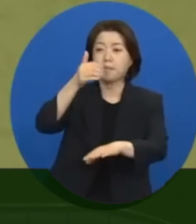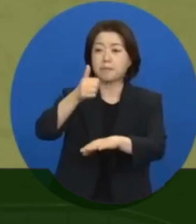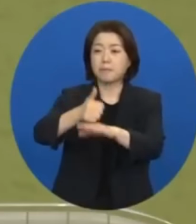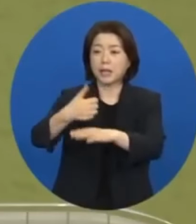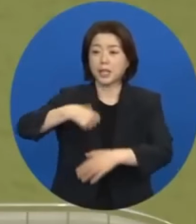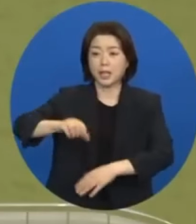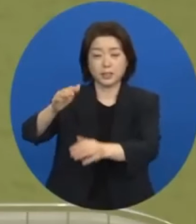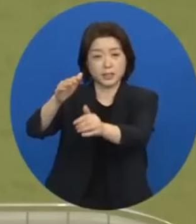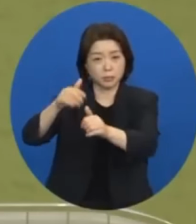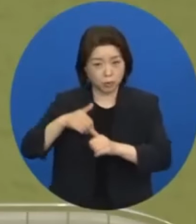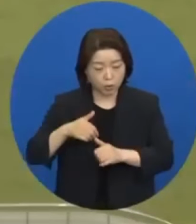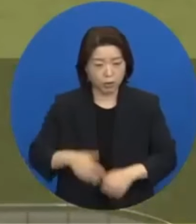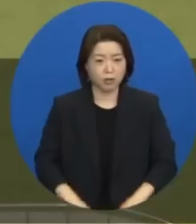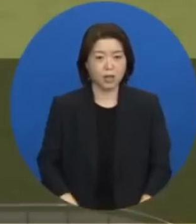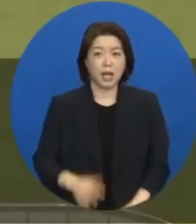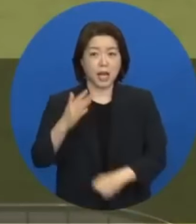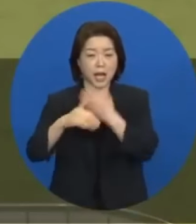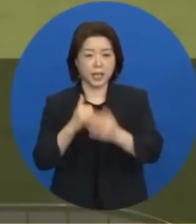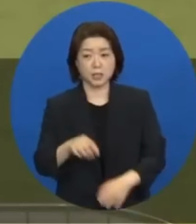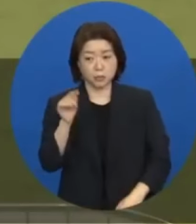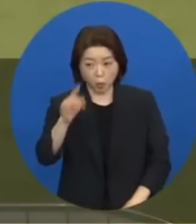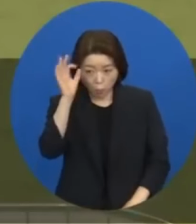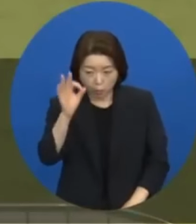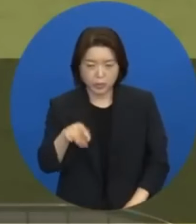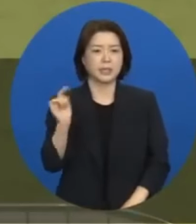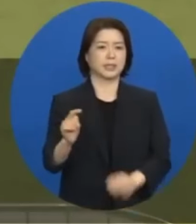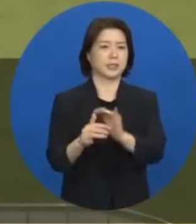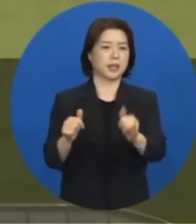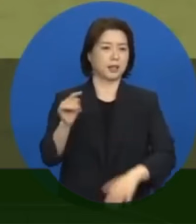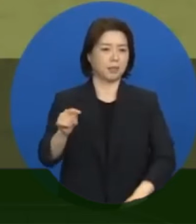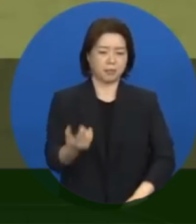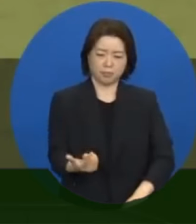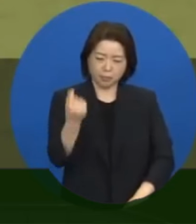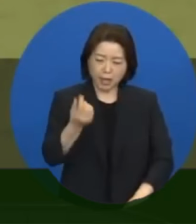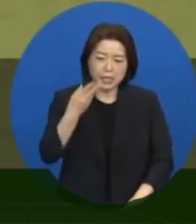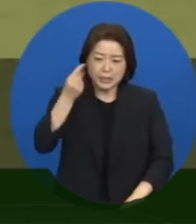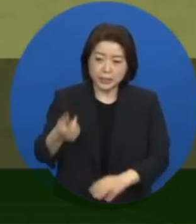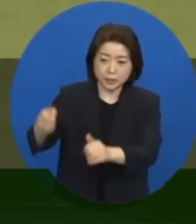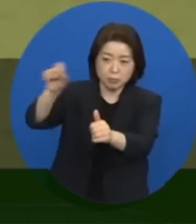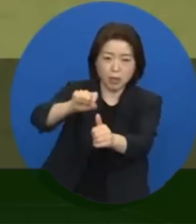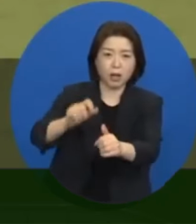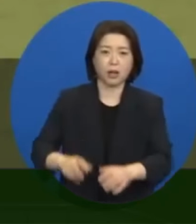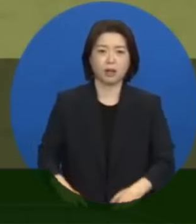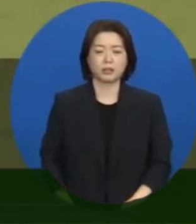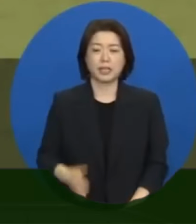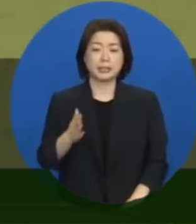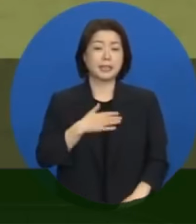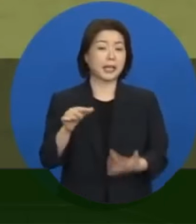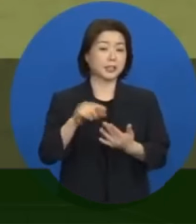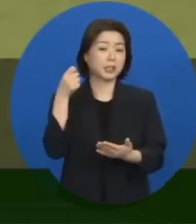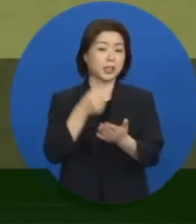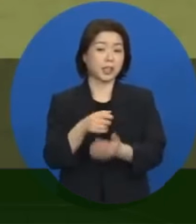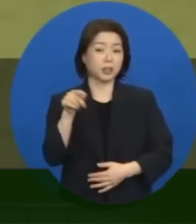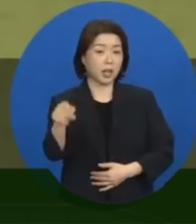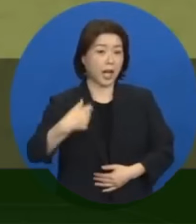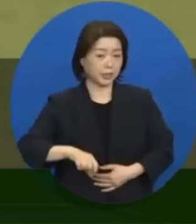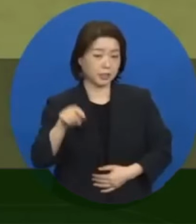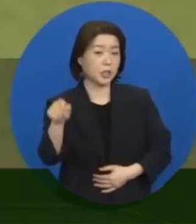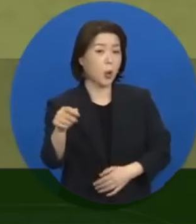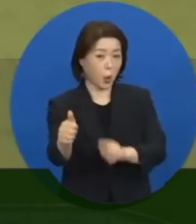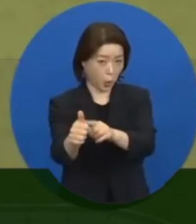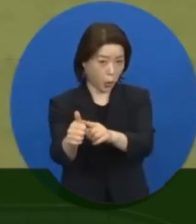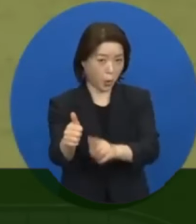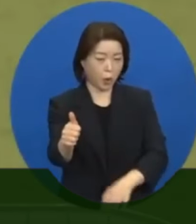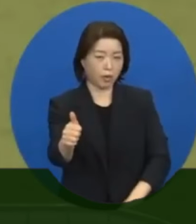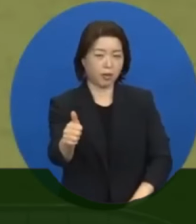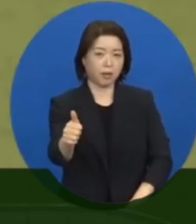하시냐면이 사람이다 어서 그에게 기름을 보아라 아 내가 봤던 자가 점찍어둔 자가이 사람이다라고 얘기하는데 오늘